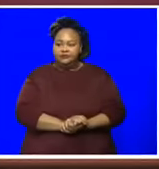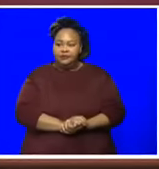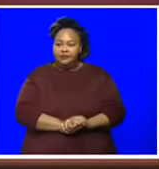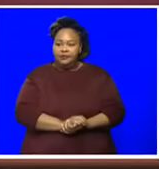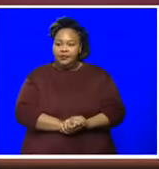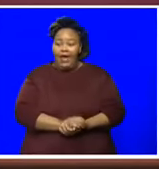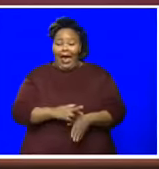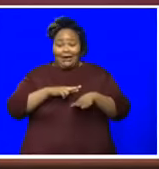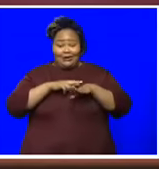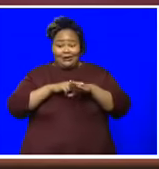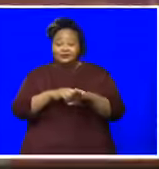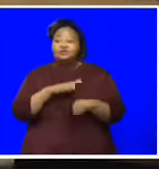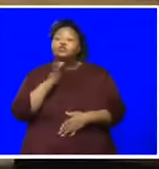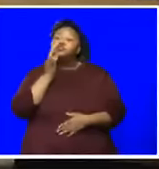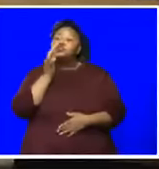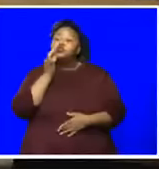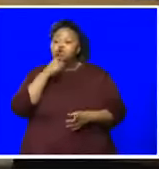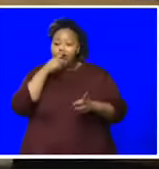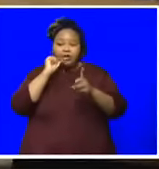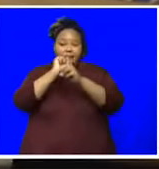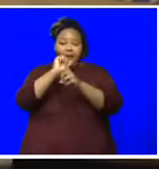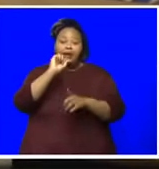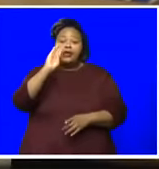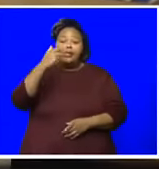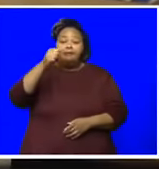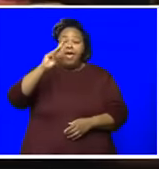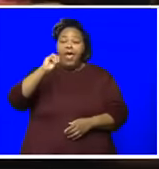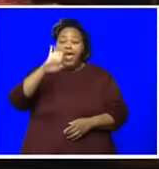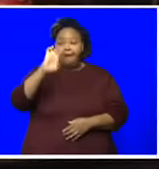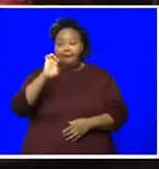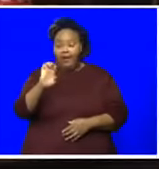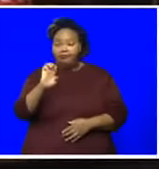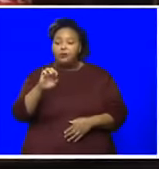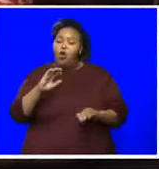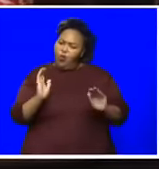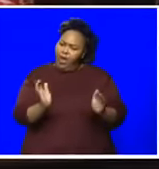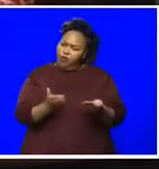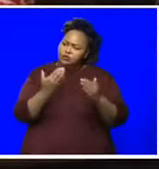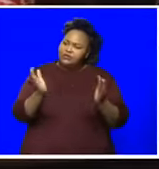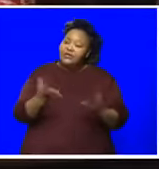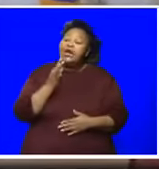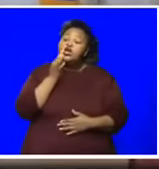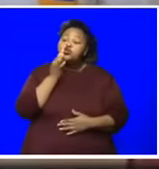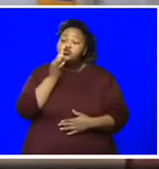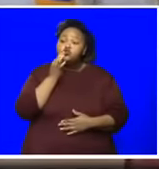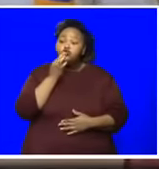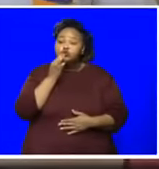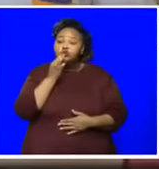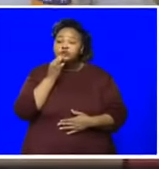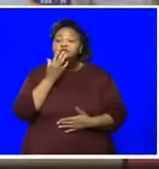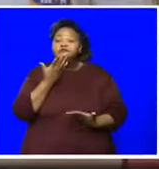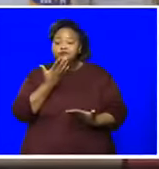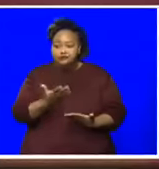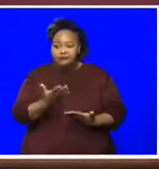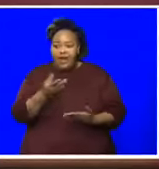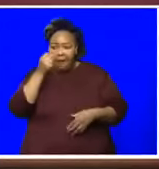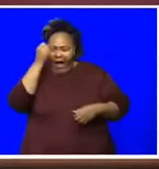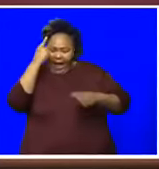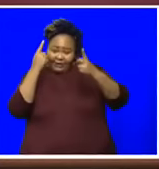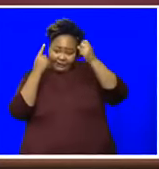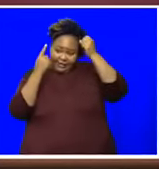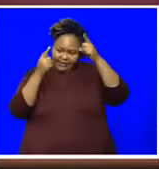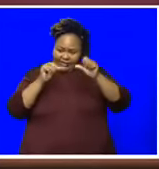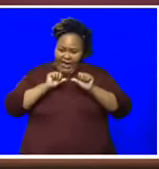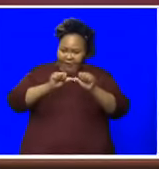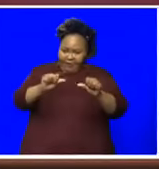lokhulumelela abangenelele tifundo ubakhuthatha kwekuthi bachubeke babuke indlela tekukhulisa emabhizinisi abo. Let us